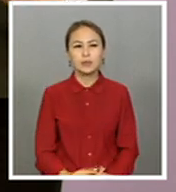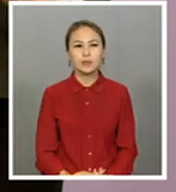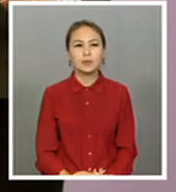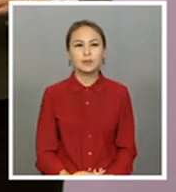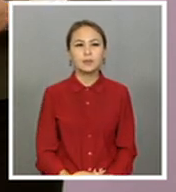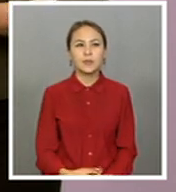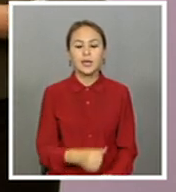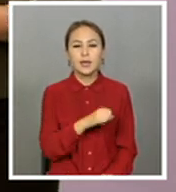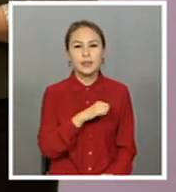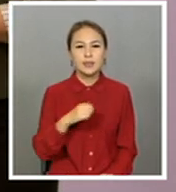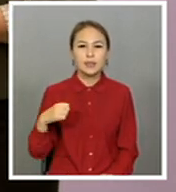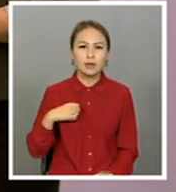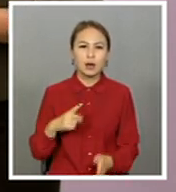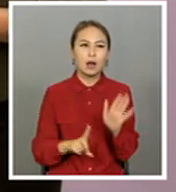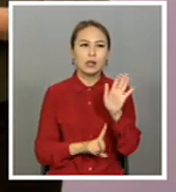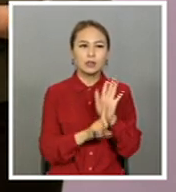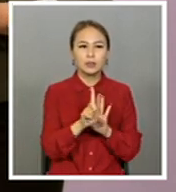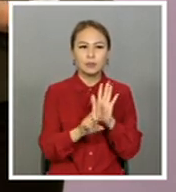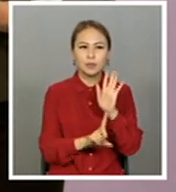Ең алдымен